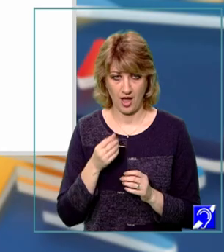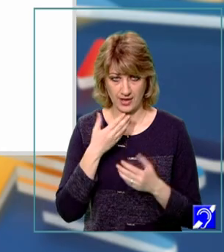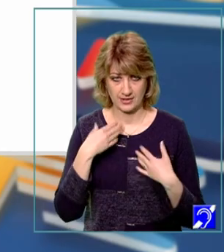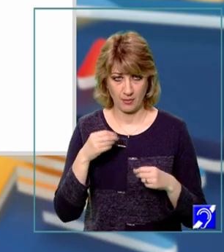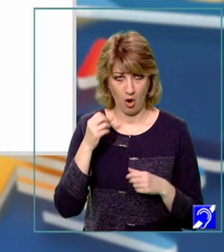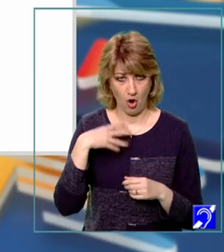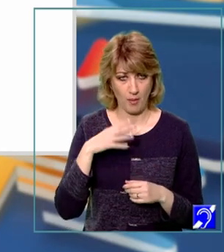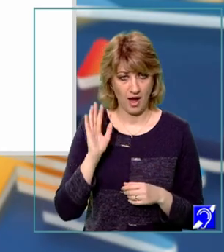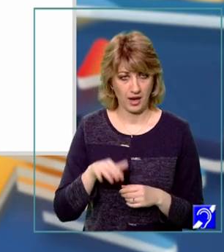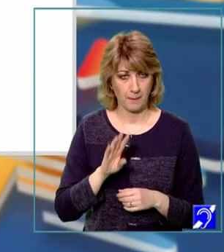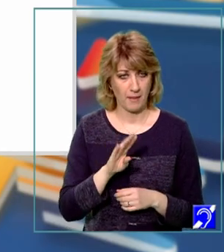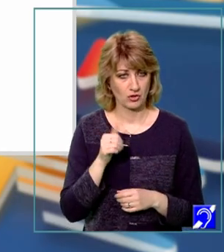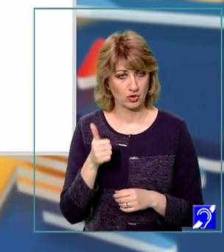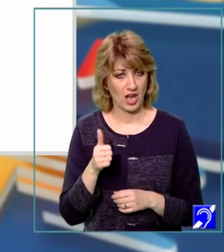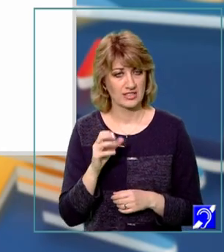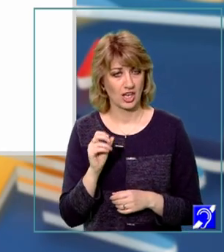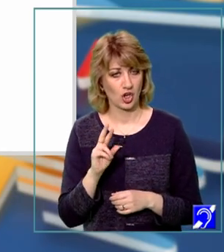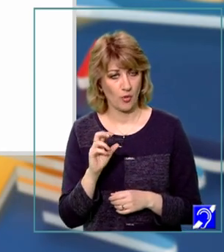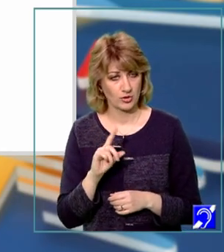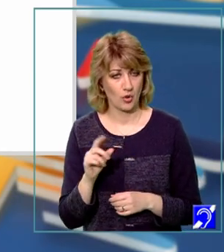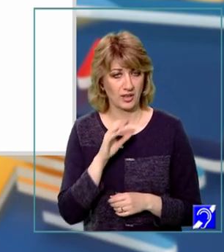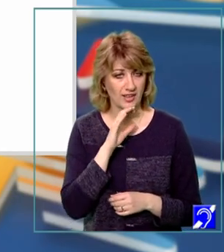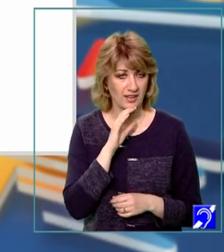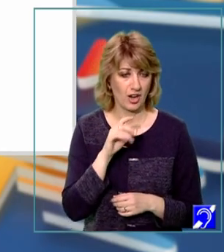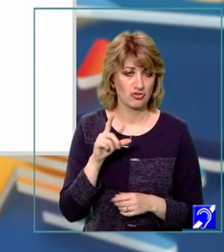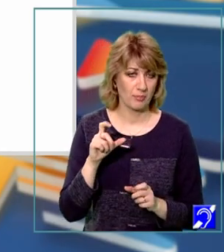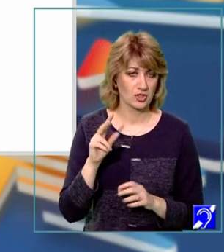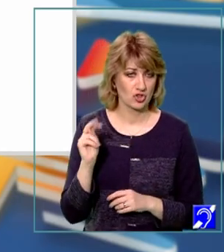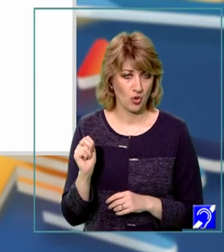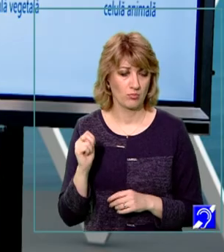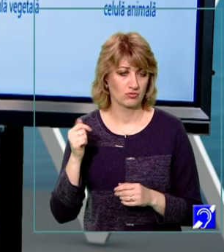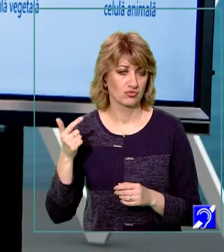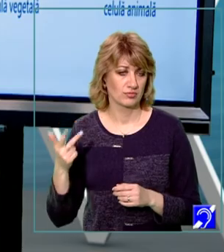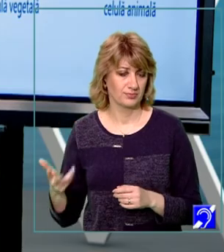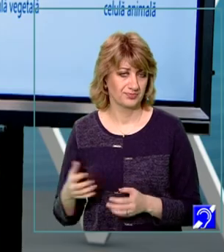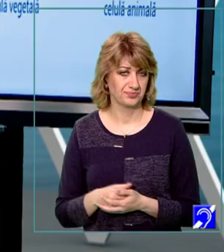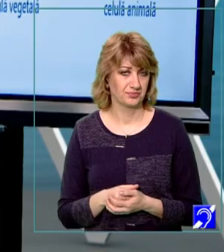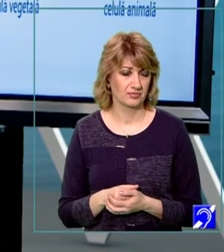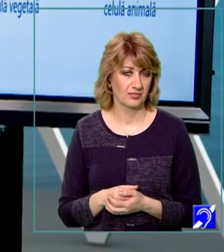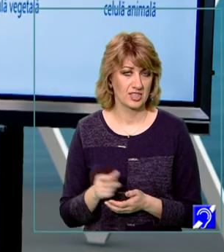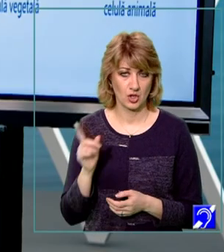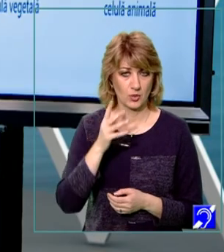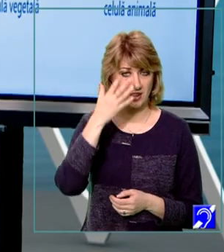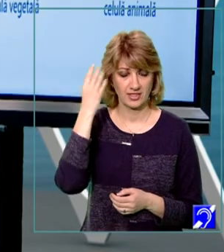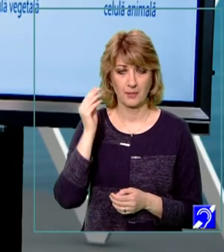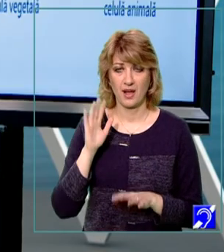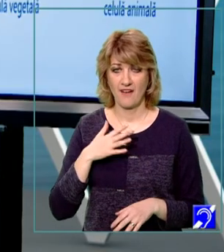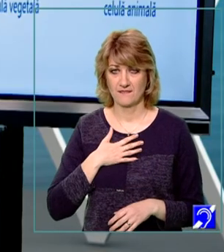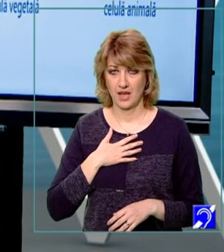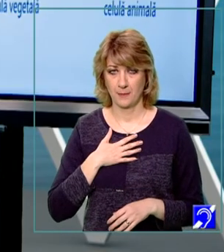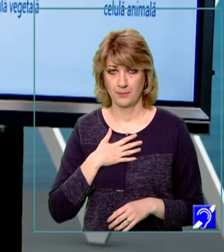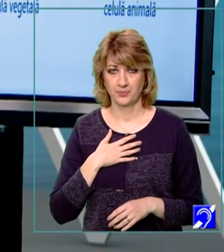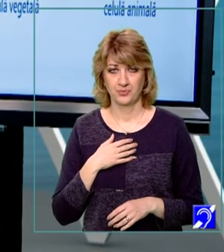are 46 de cromozomi, câinele 78 și așa mai departe. Să nu uităm că avem în